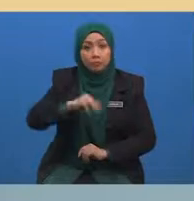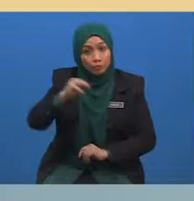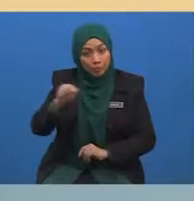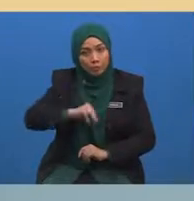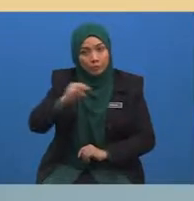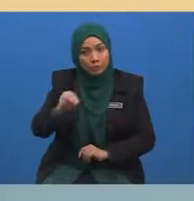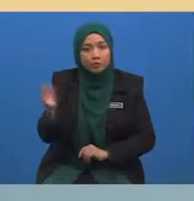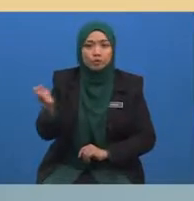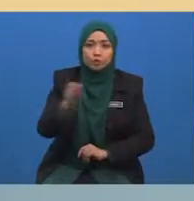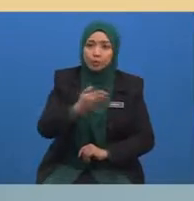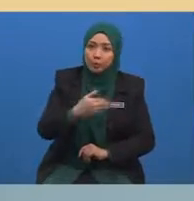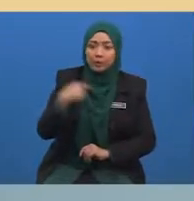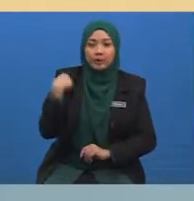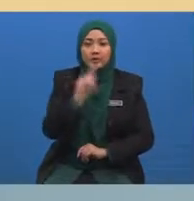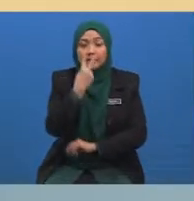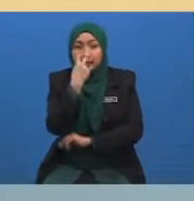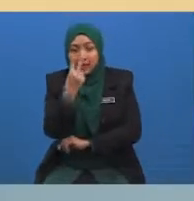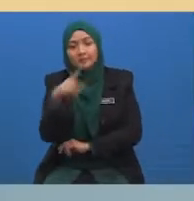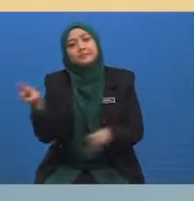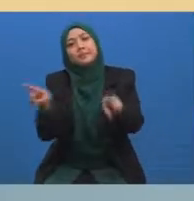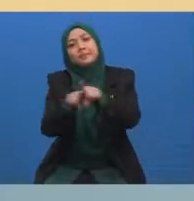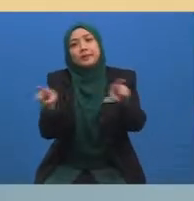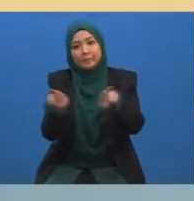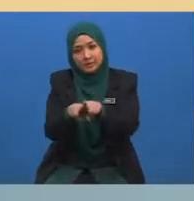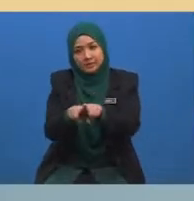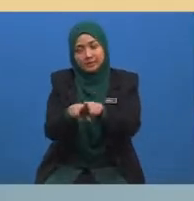Murid-murid, jom kita lihat sama-sama.